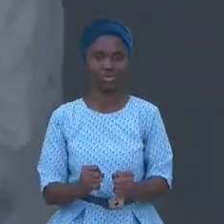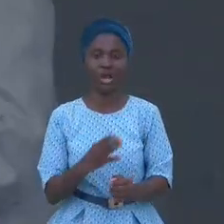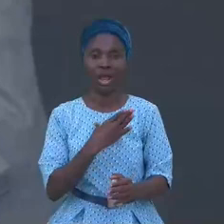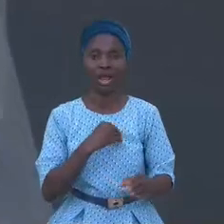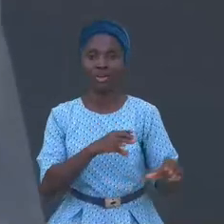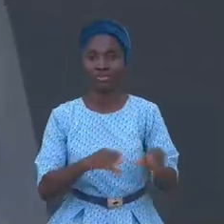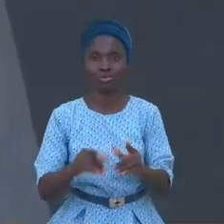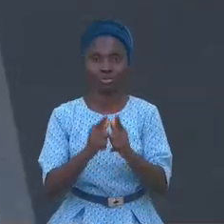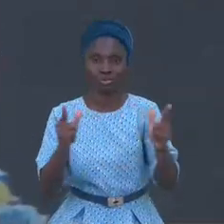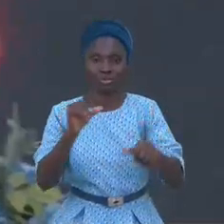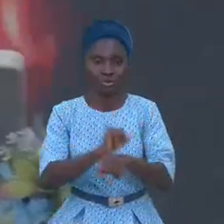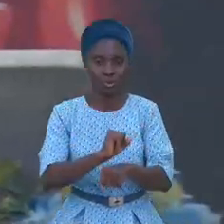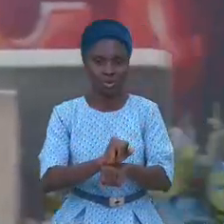exploits.